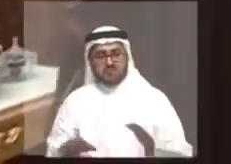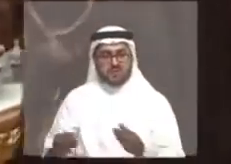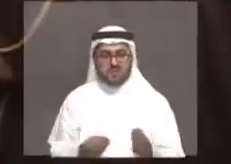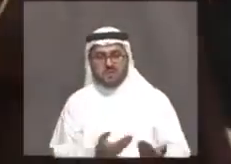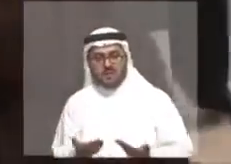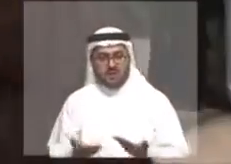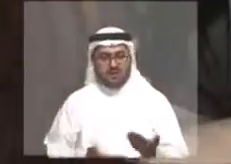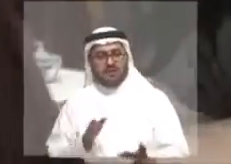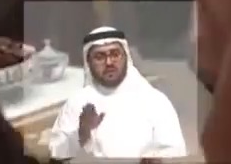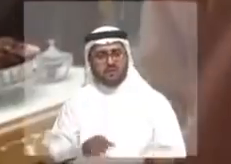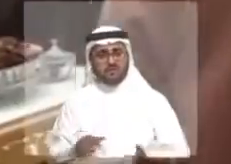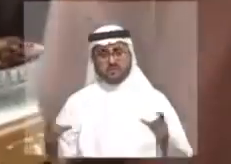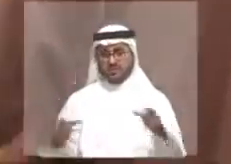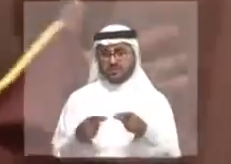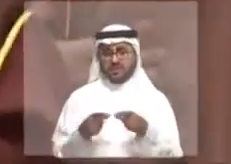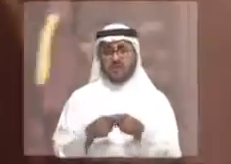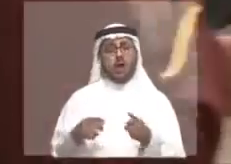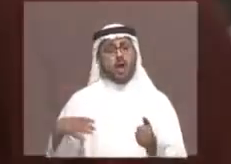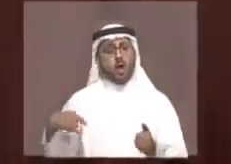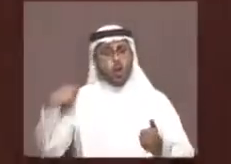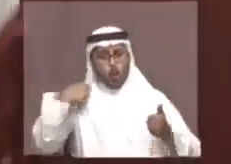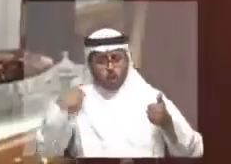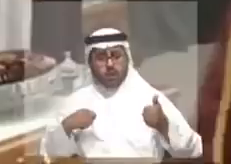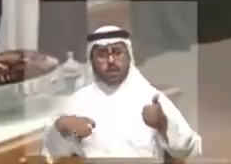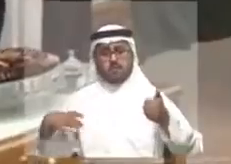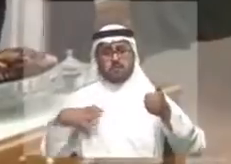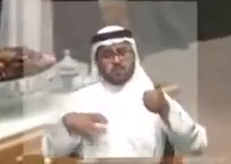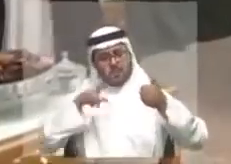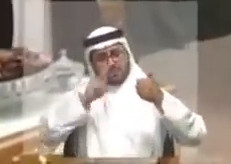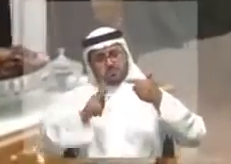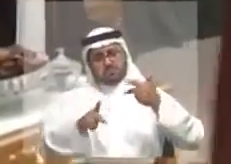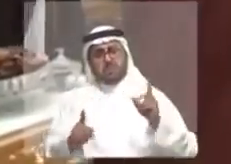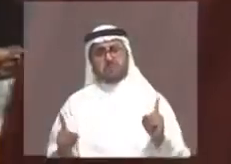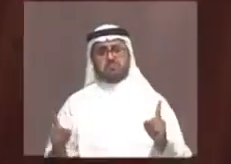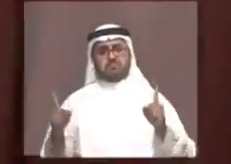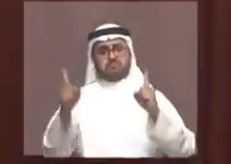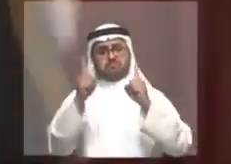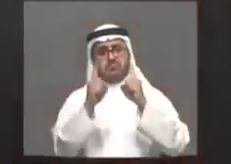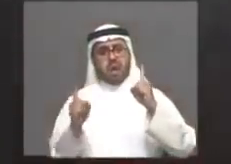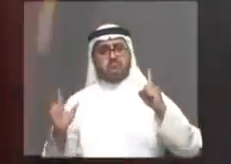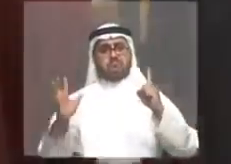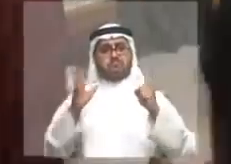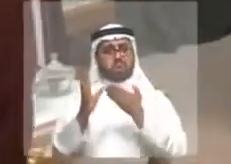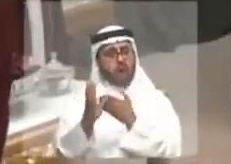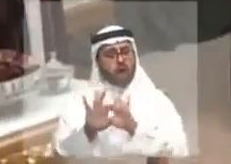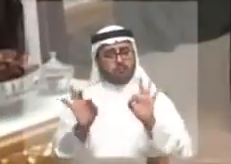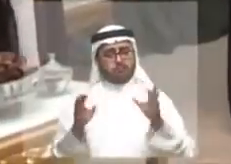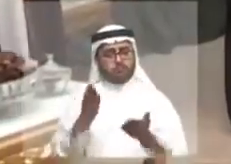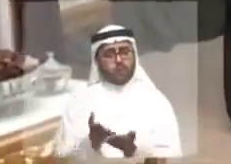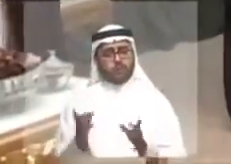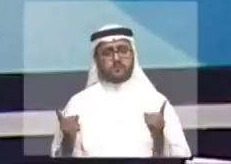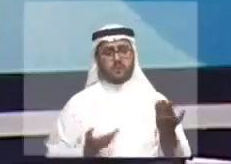المنطقة. حضر اللقاء عدد من أصحاب المعالي الوزراء والوفد الرسمي المرافق لجلالة ملك مملكة البحرين.